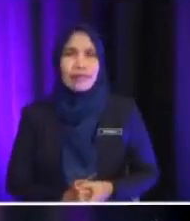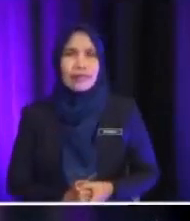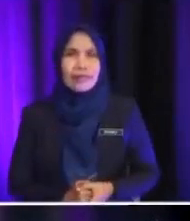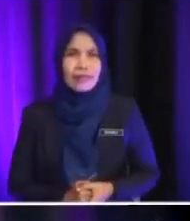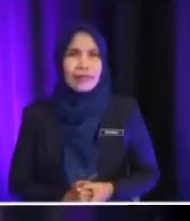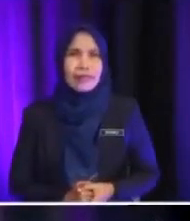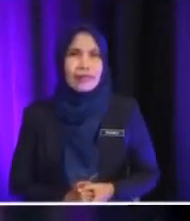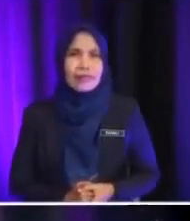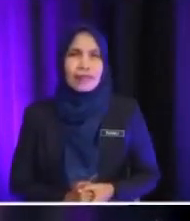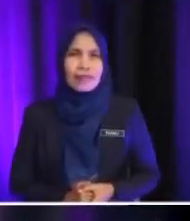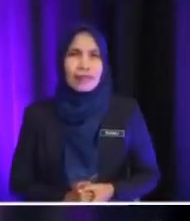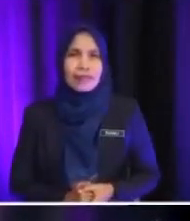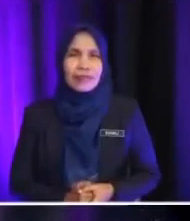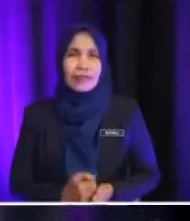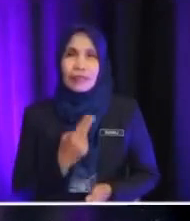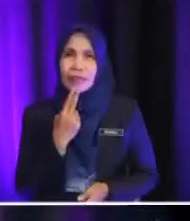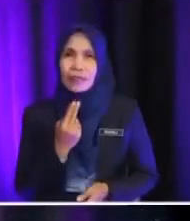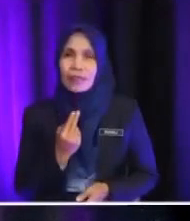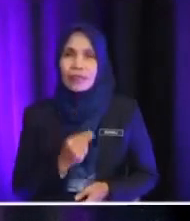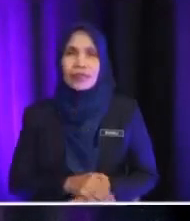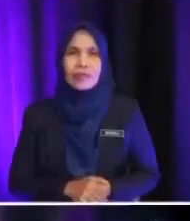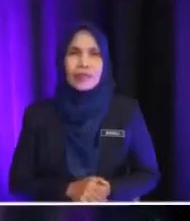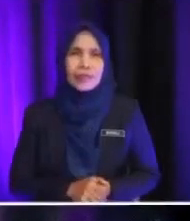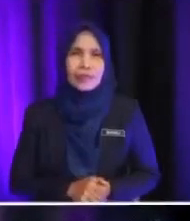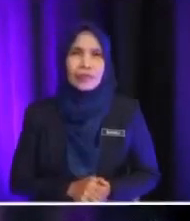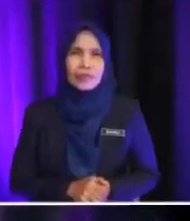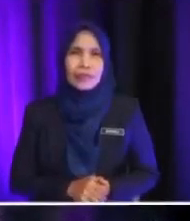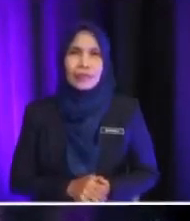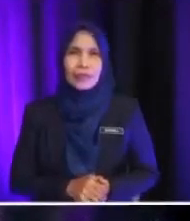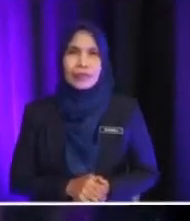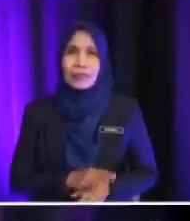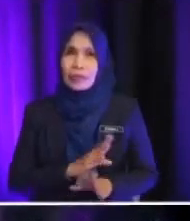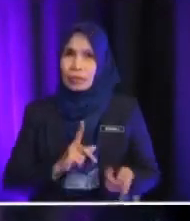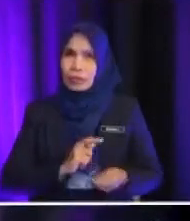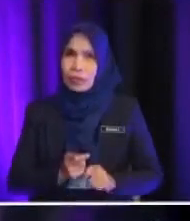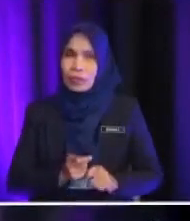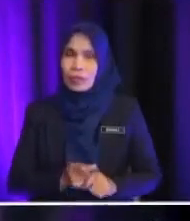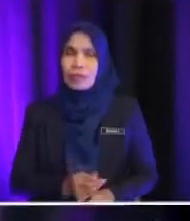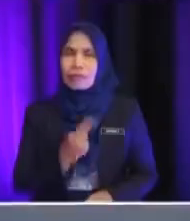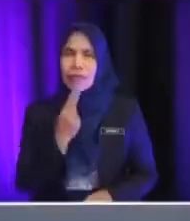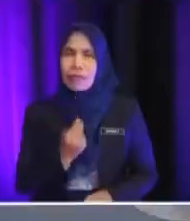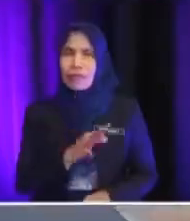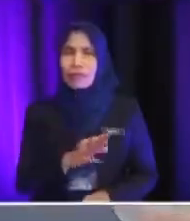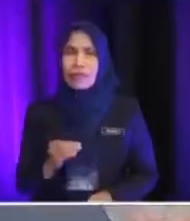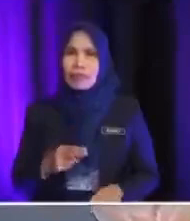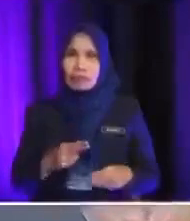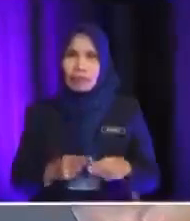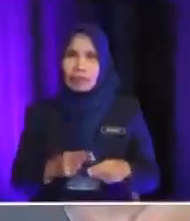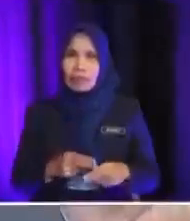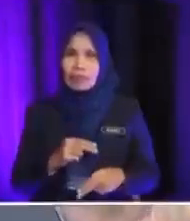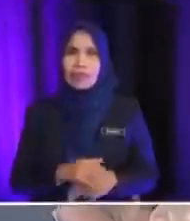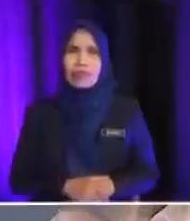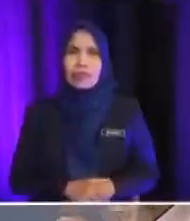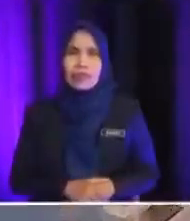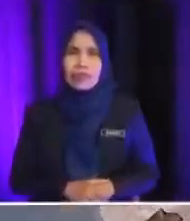kecil gula. Jangan tertukar ya gula dengan garam. Betul. Okey, baik.